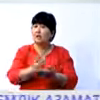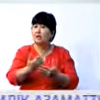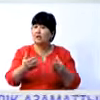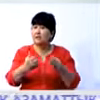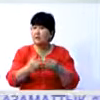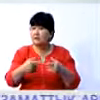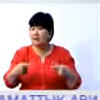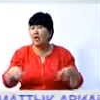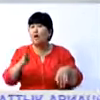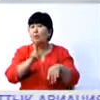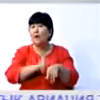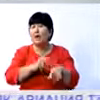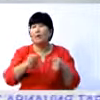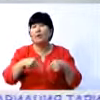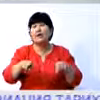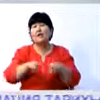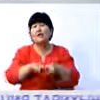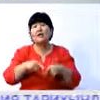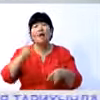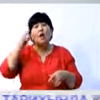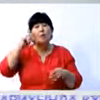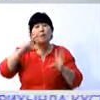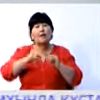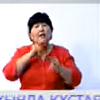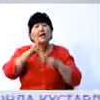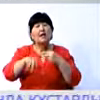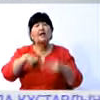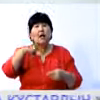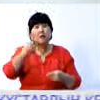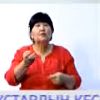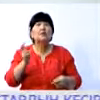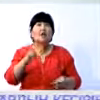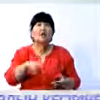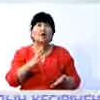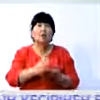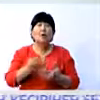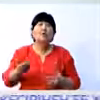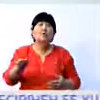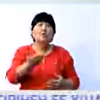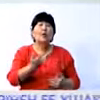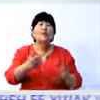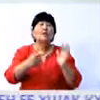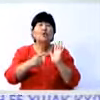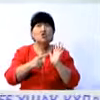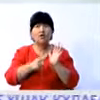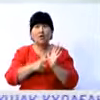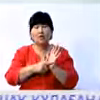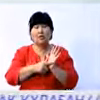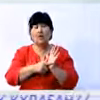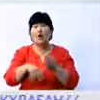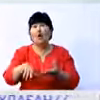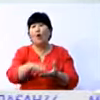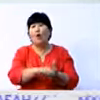полиция органдарына деген жаңағы пікірлерін, шағымдарын білдіру мәселесімен келіп отыр. Бұған дейін біздер 7